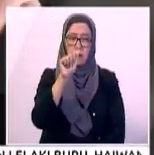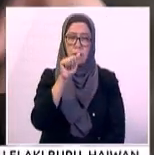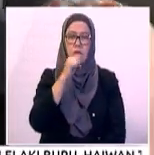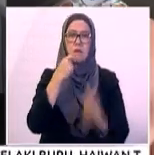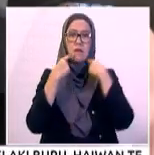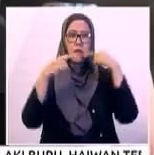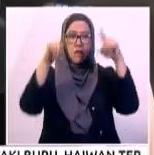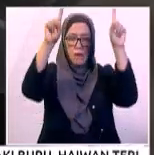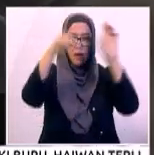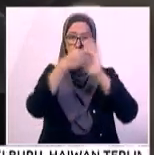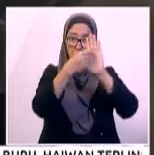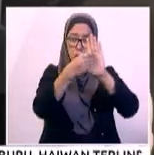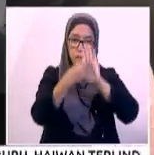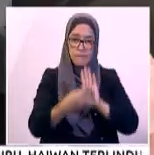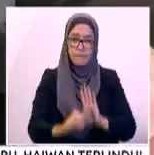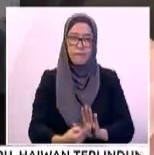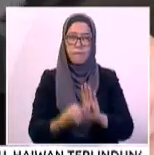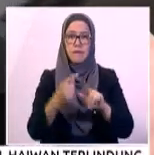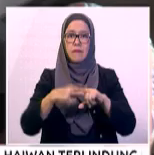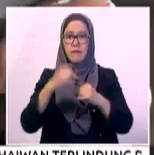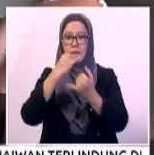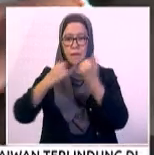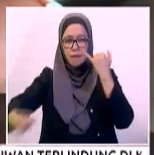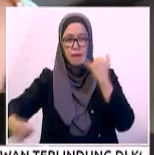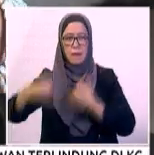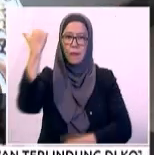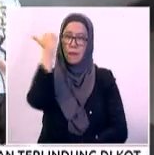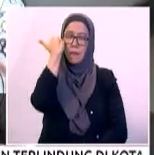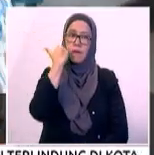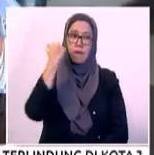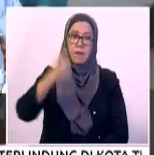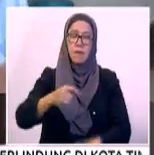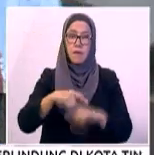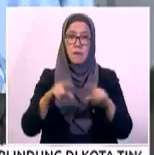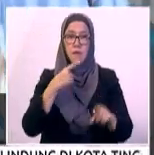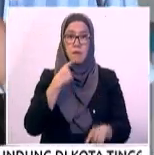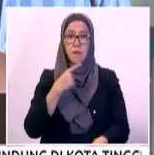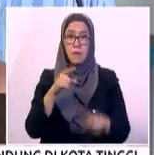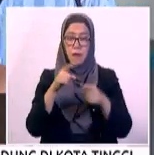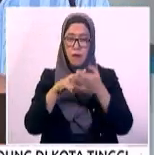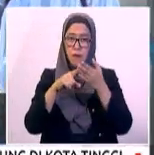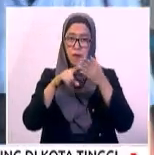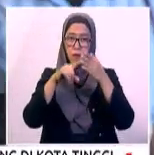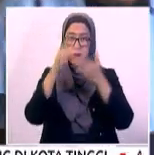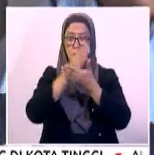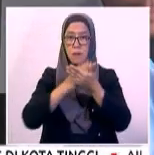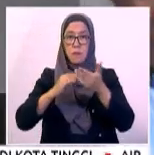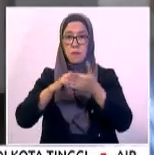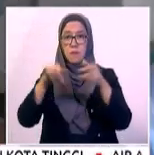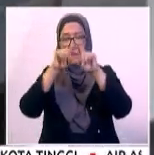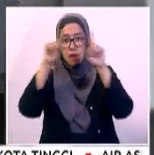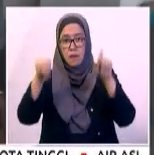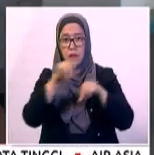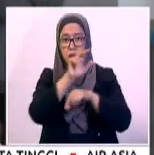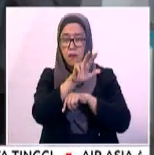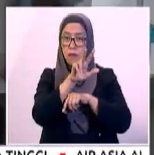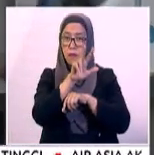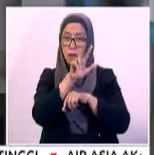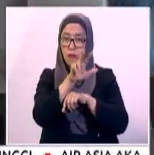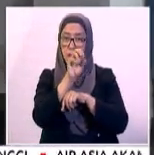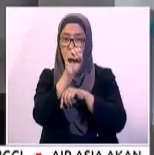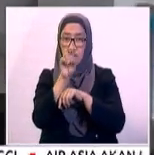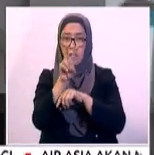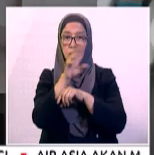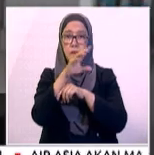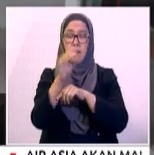akhir pendakwaan. Enam tertuduh didakwa mengikut Seksyen 302 dan 109 Kanun Kesesaan iaitu